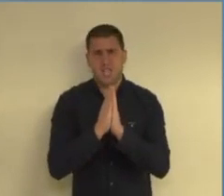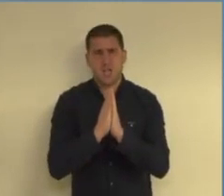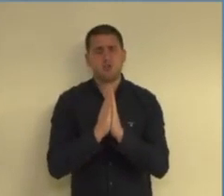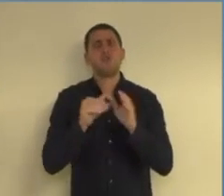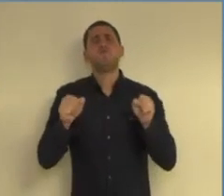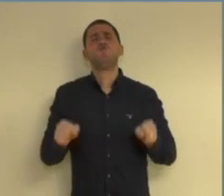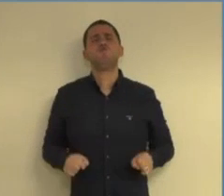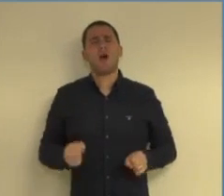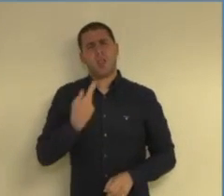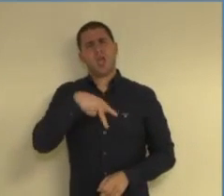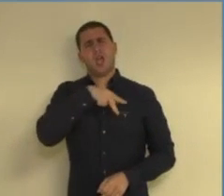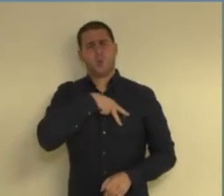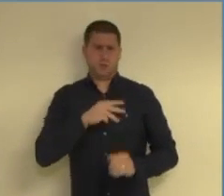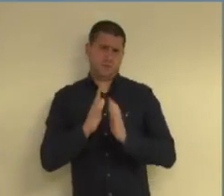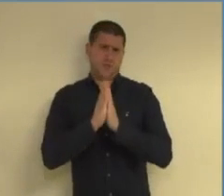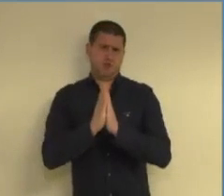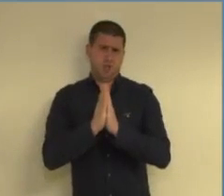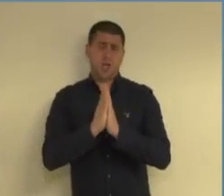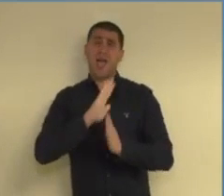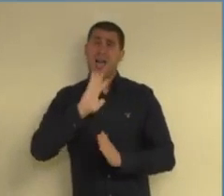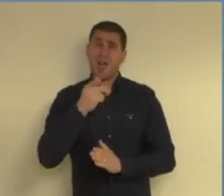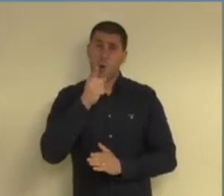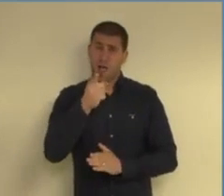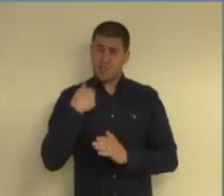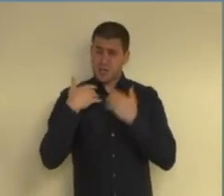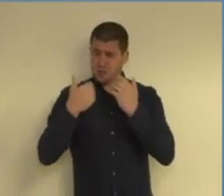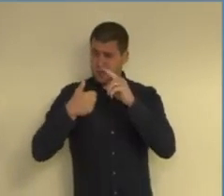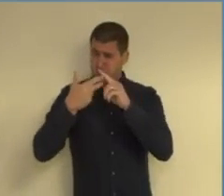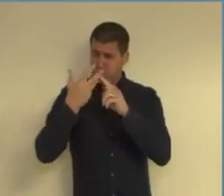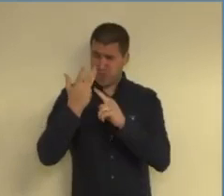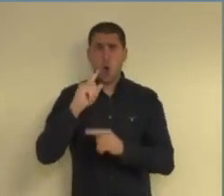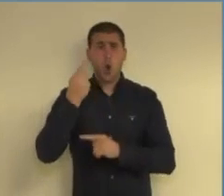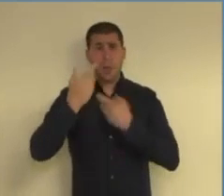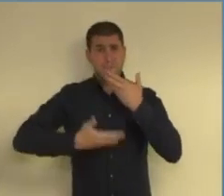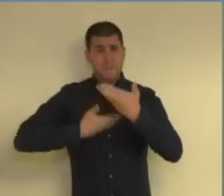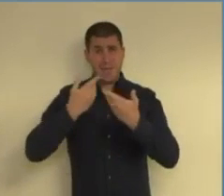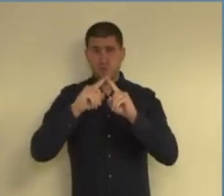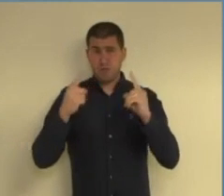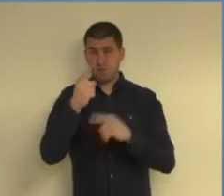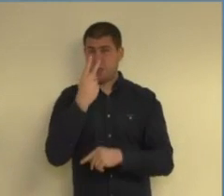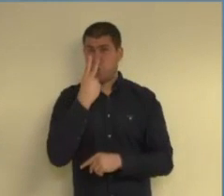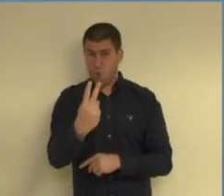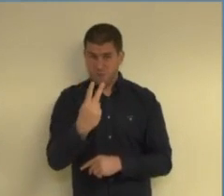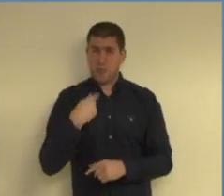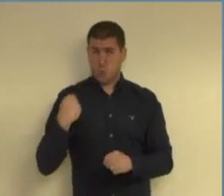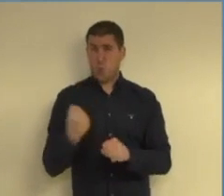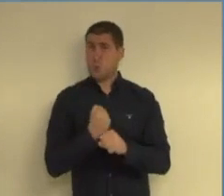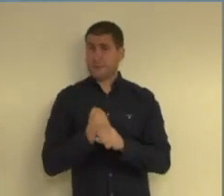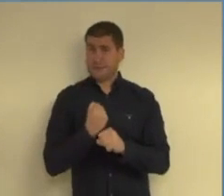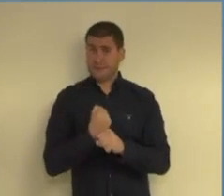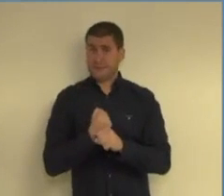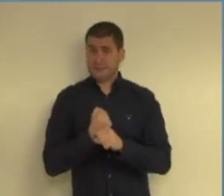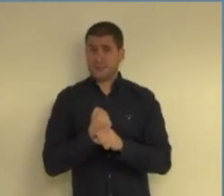משמעת ואחריות. כל מה שתיארתי לכם כאן, כל הצעדים האחרים שאתם רואים שאנחנו נוקטים